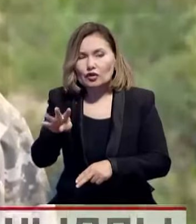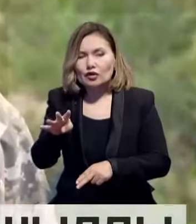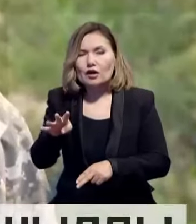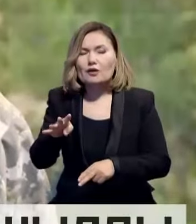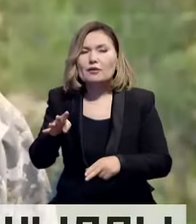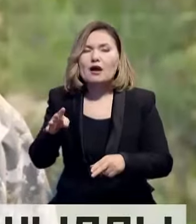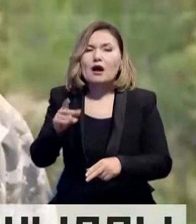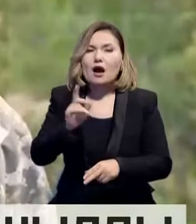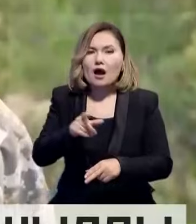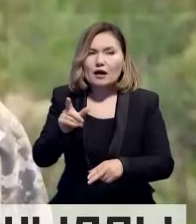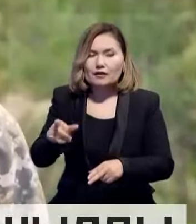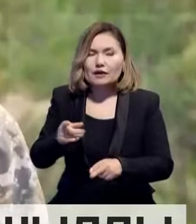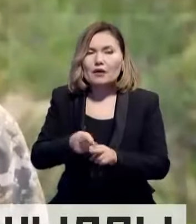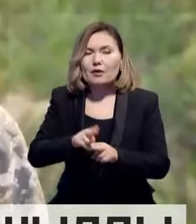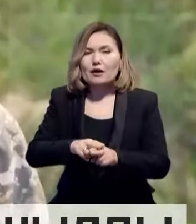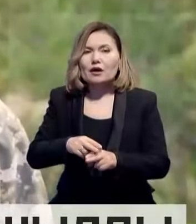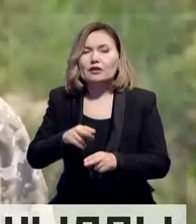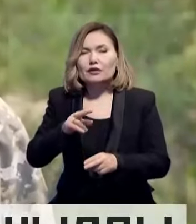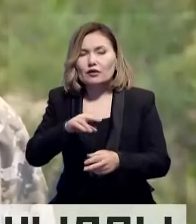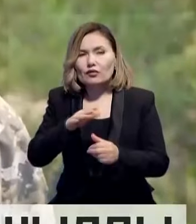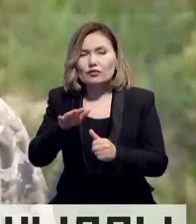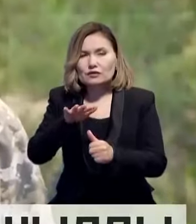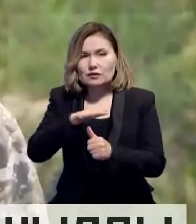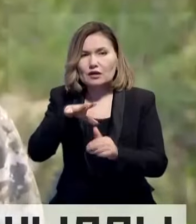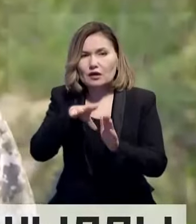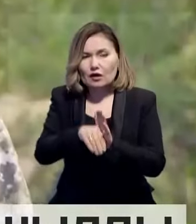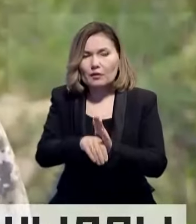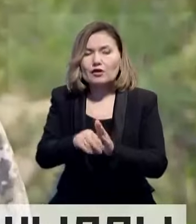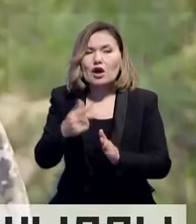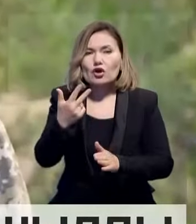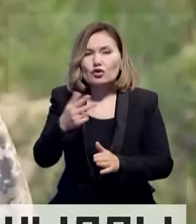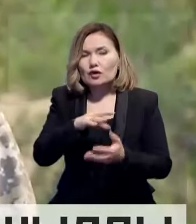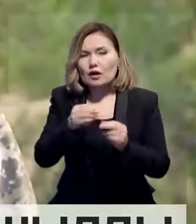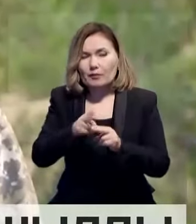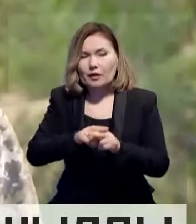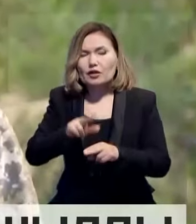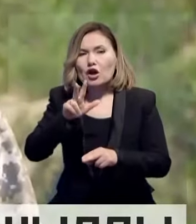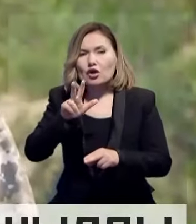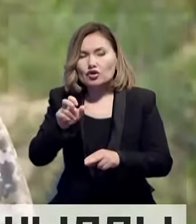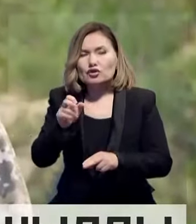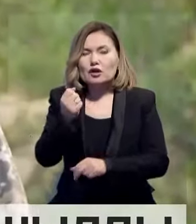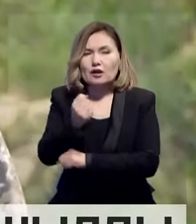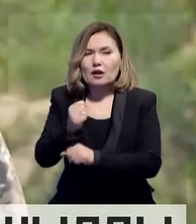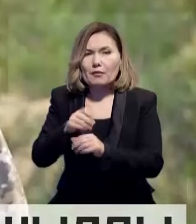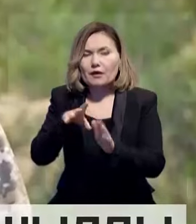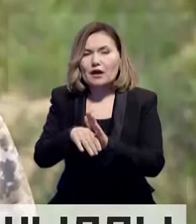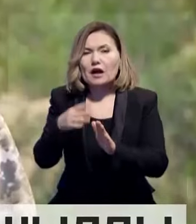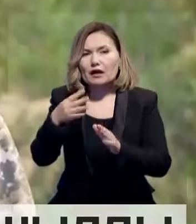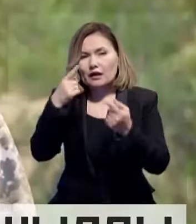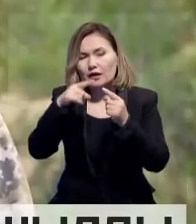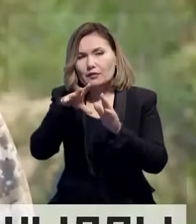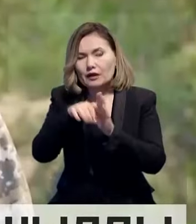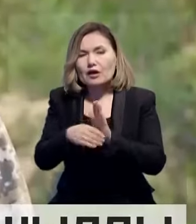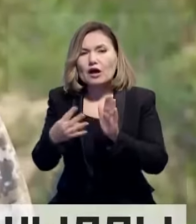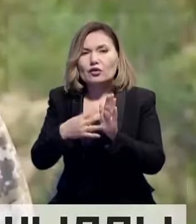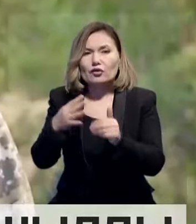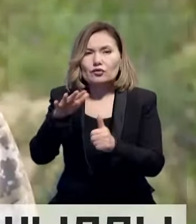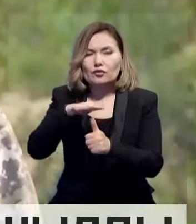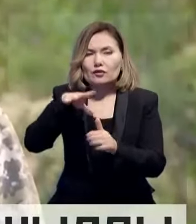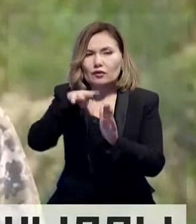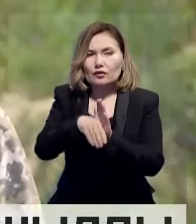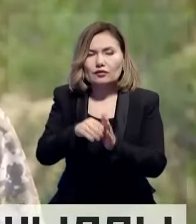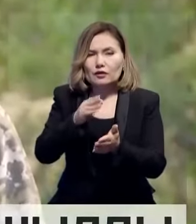30 техника және 3 тікұшақ жұмылдырылған. Ал Жирновка шүлбіде 300 өрт сөндіруші, 40 техника және 9 тікұшақ жұмыс